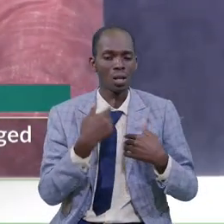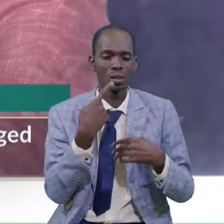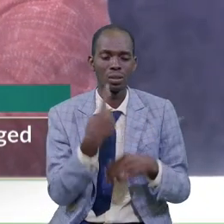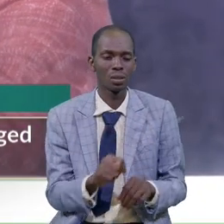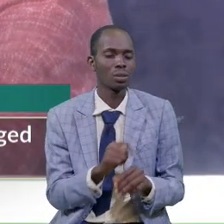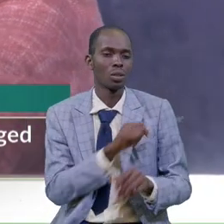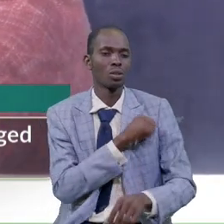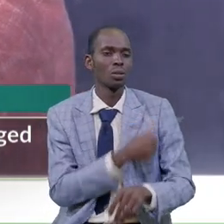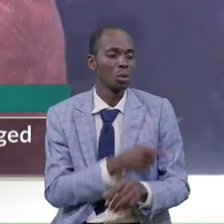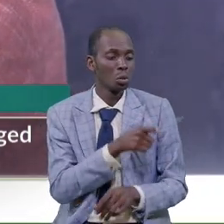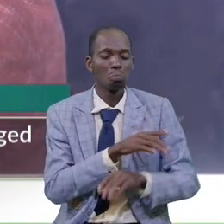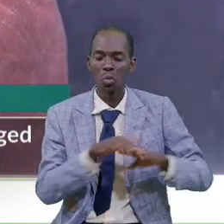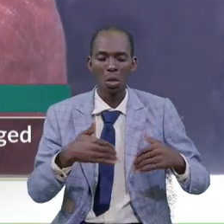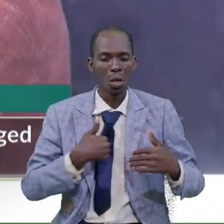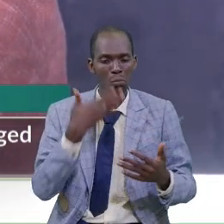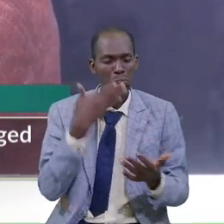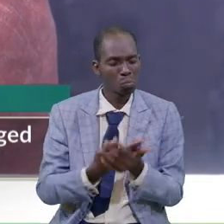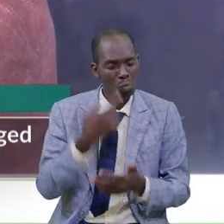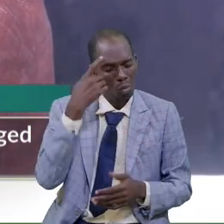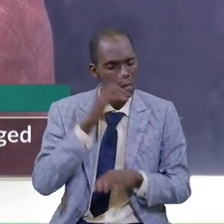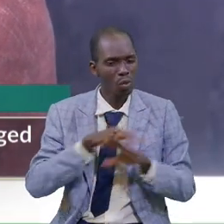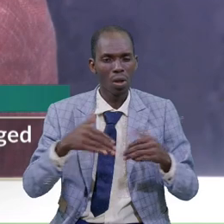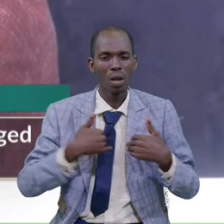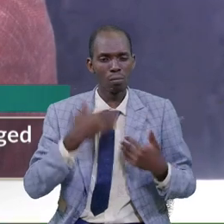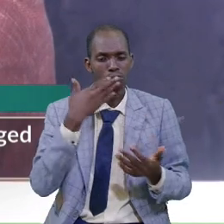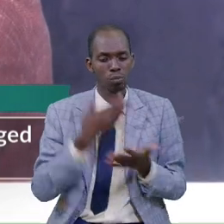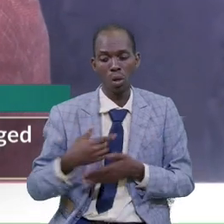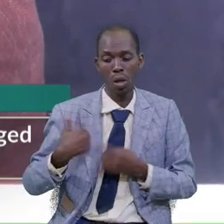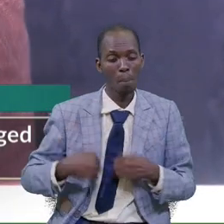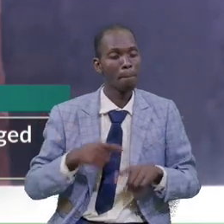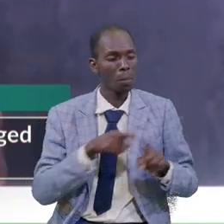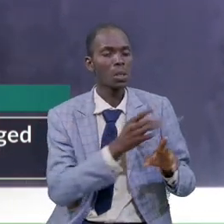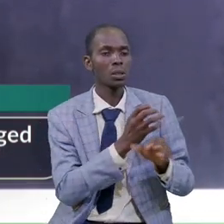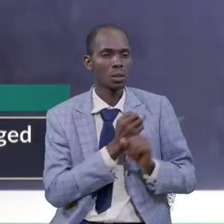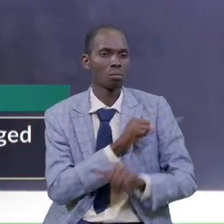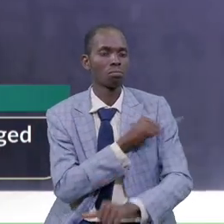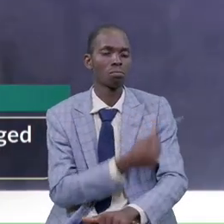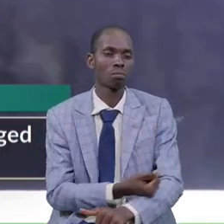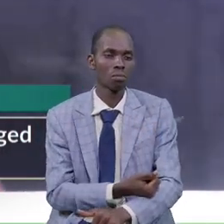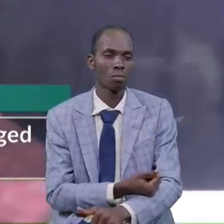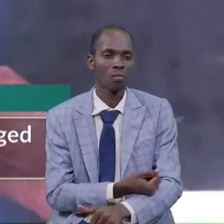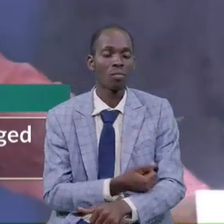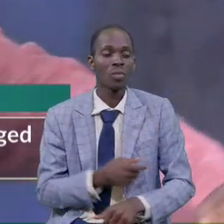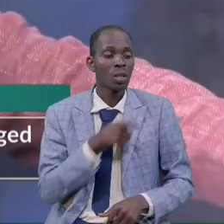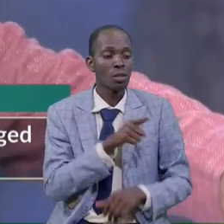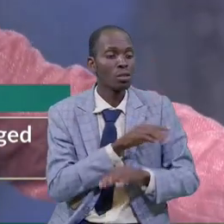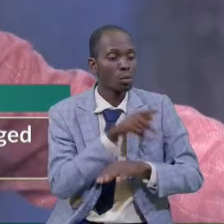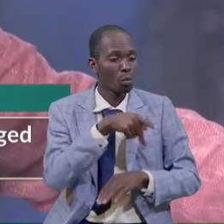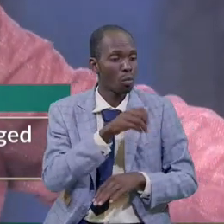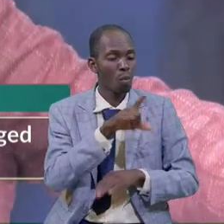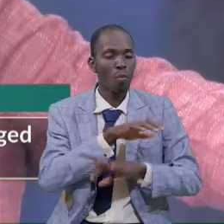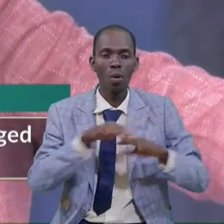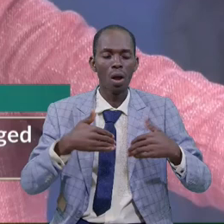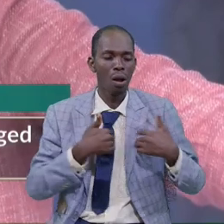bonne pensée, il n'avait pas un bon cœur, mais il avait l'autorité. Il n'avait pas la compassion,